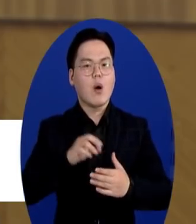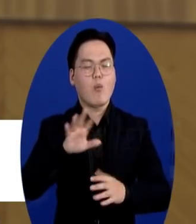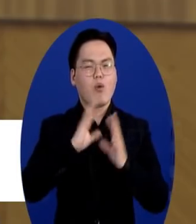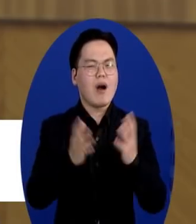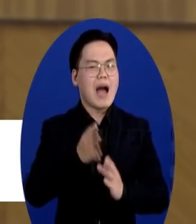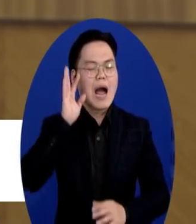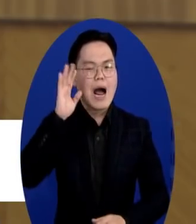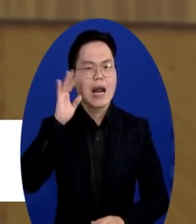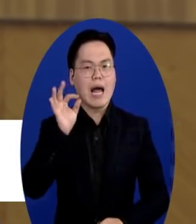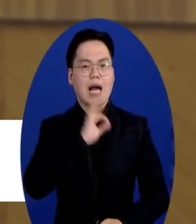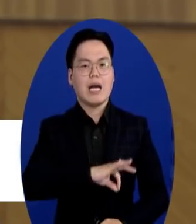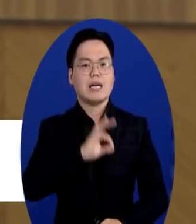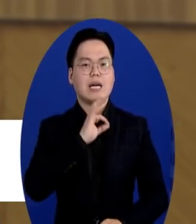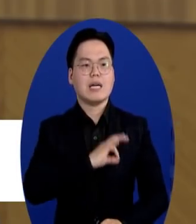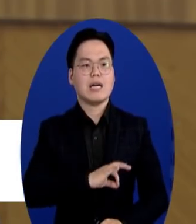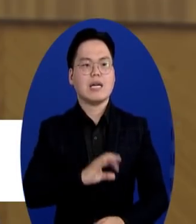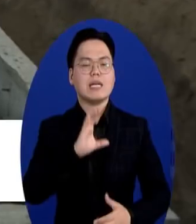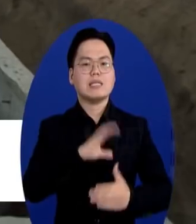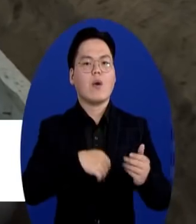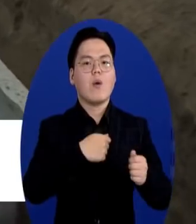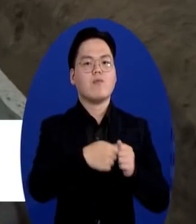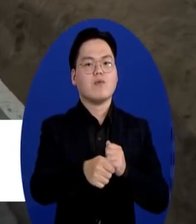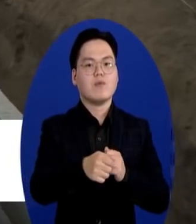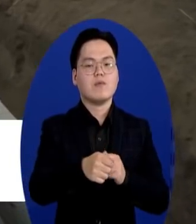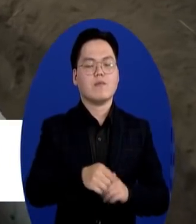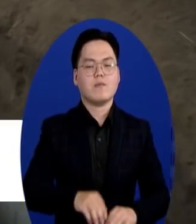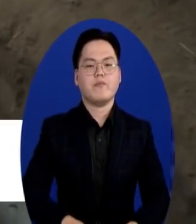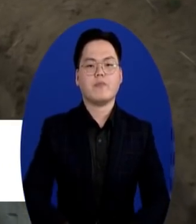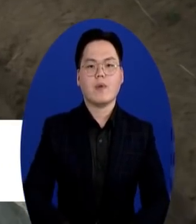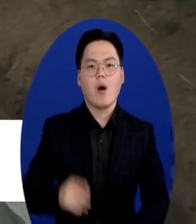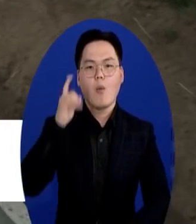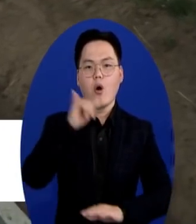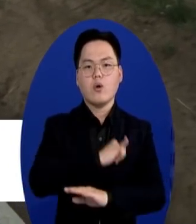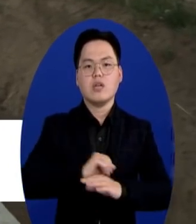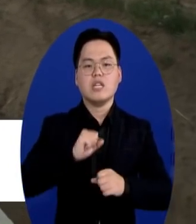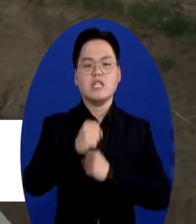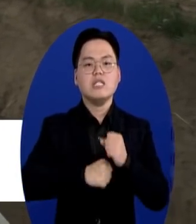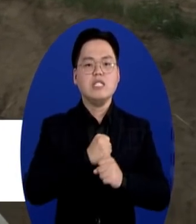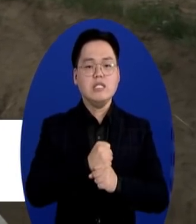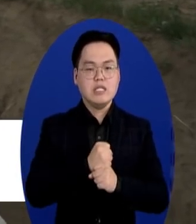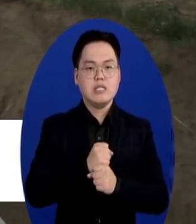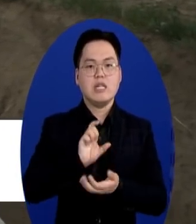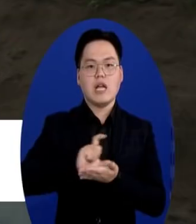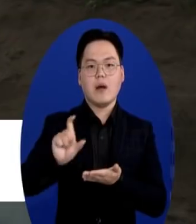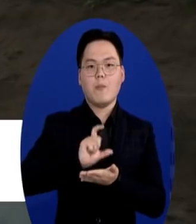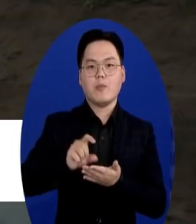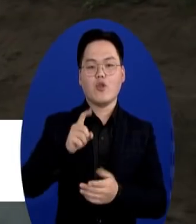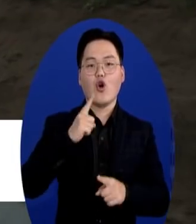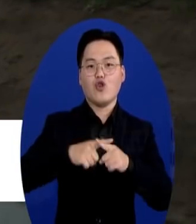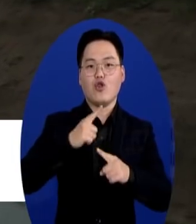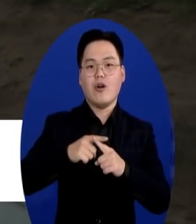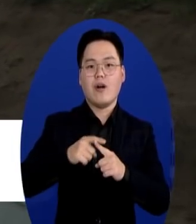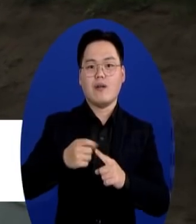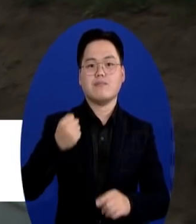хэрэгслийг ашиглаж санхүүжүүлье гэж. Манай улсын жилийн экспортын 8.7% хөдөө аж ахуйн бараа бүтээгдэхүүн эзэлдэг юм